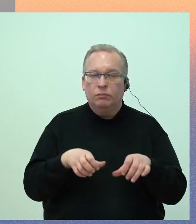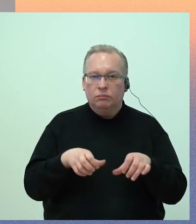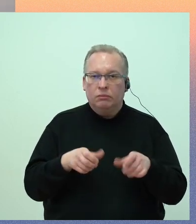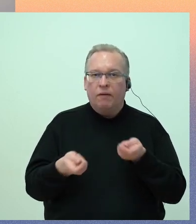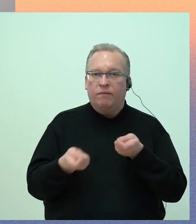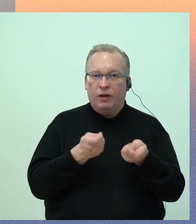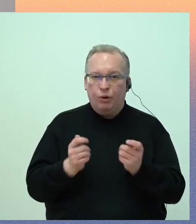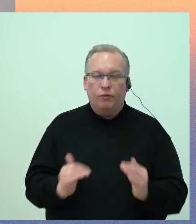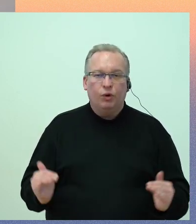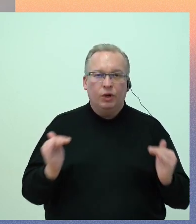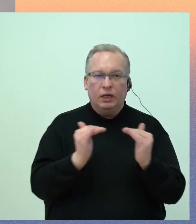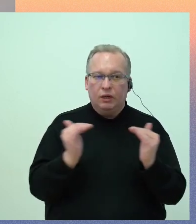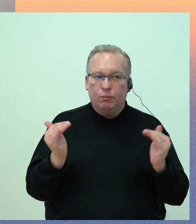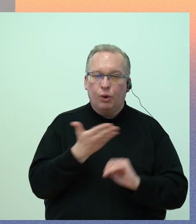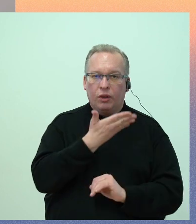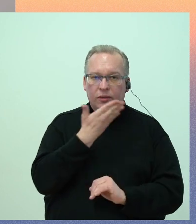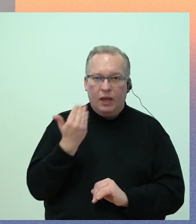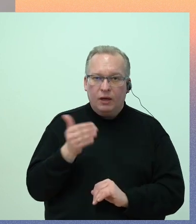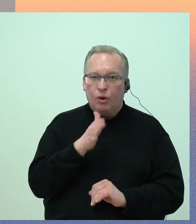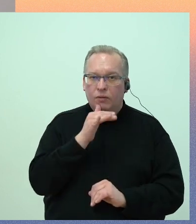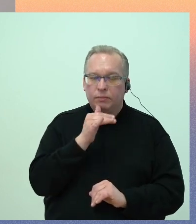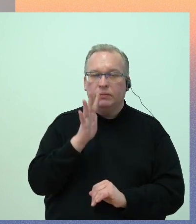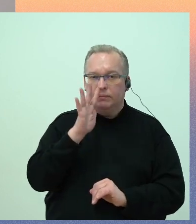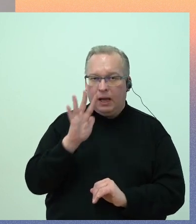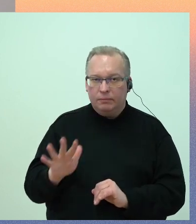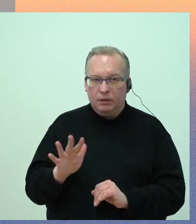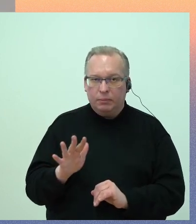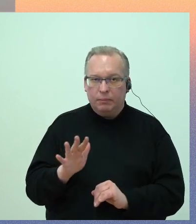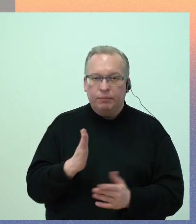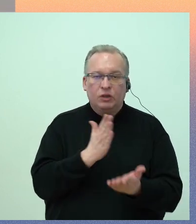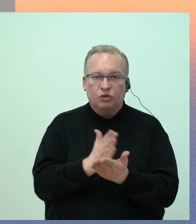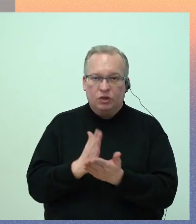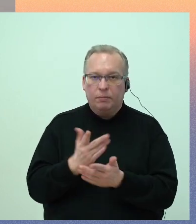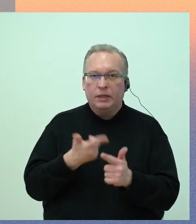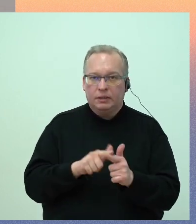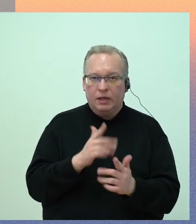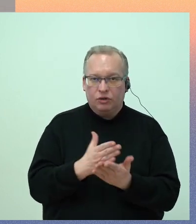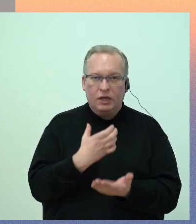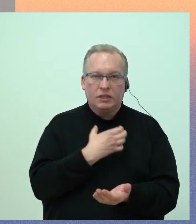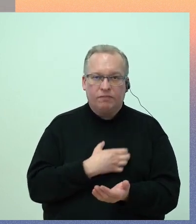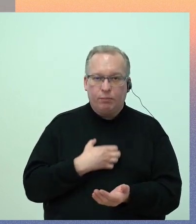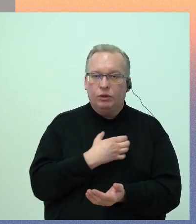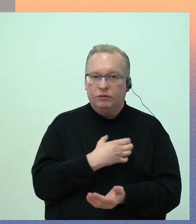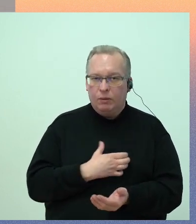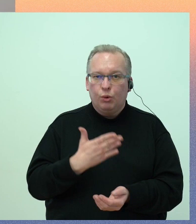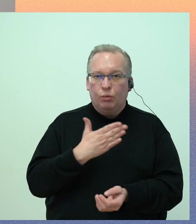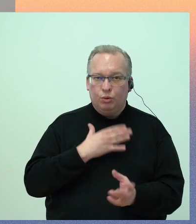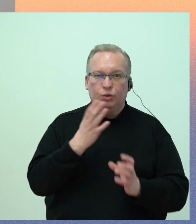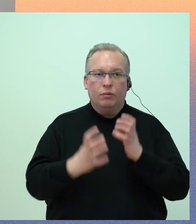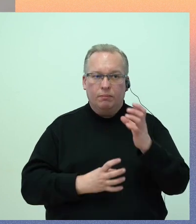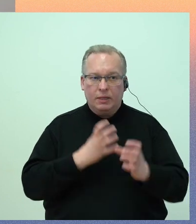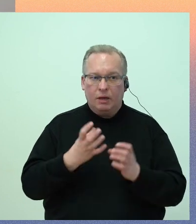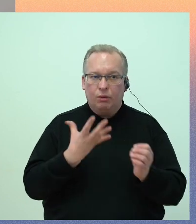lygmenių nėra antisemitizmo apraiškų. Ir tai yra labai svarbu. Svarbu, kad mūsų